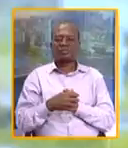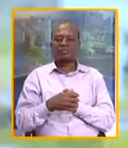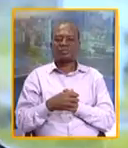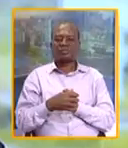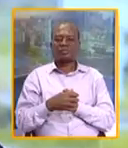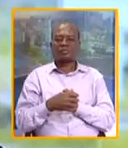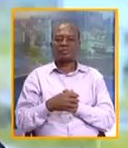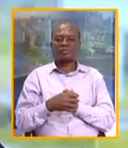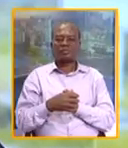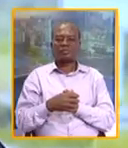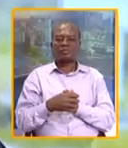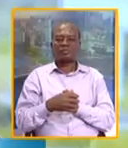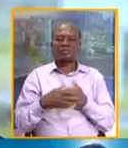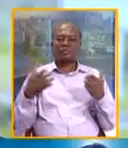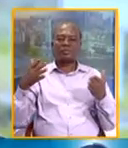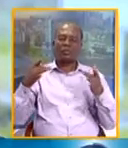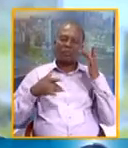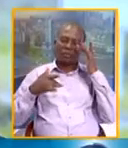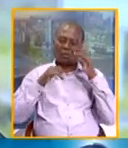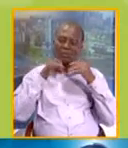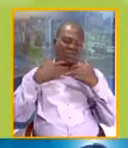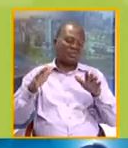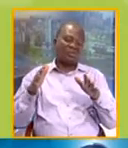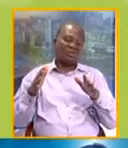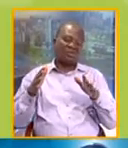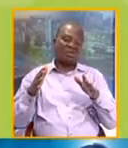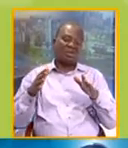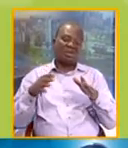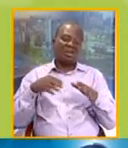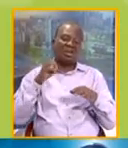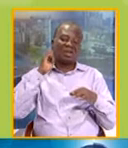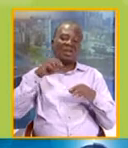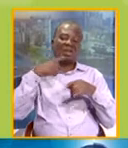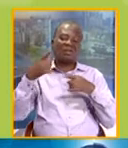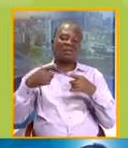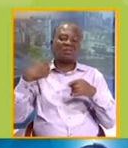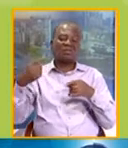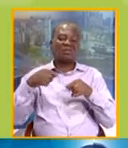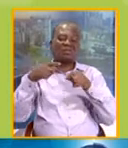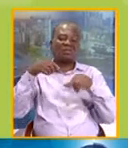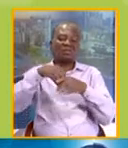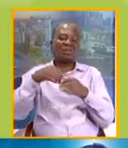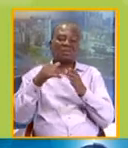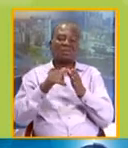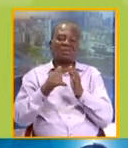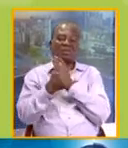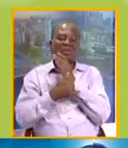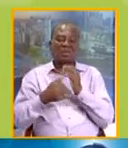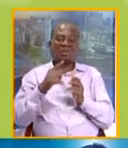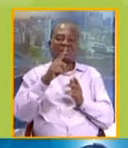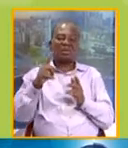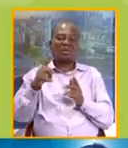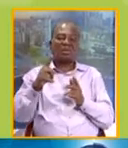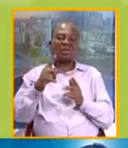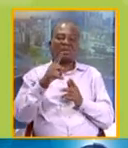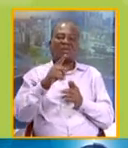une pandémie qui n'est donc pas terminée elle est toujours active dans le pays sans de nouvelles contaminations enregistrée hier la côte d'ivoire